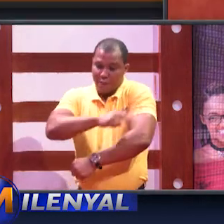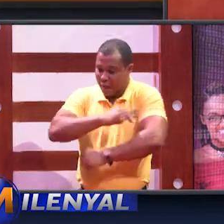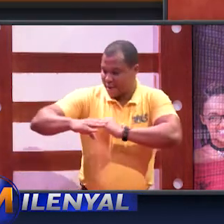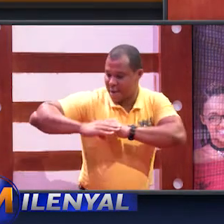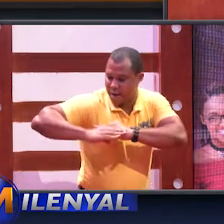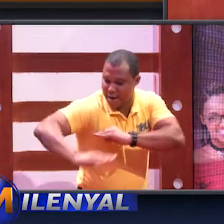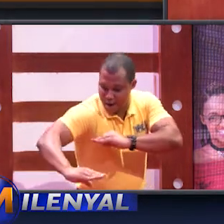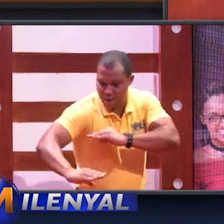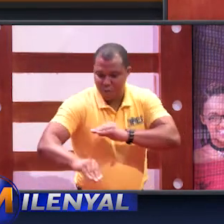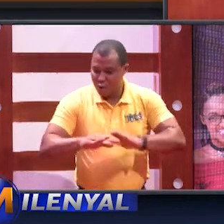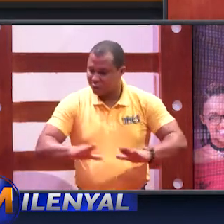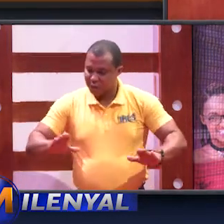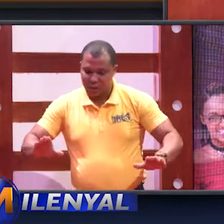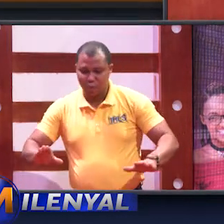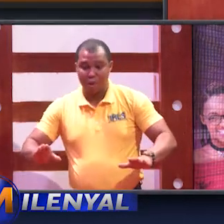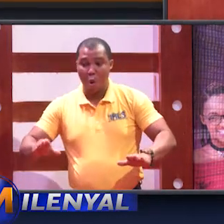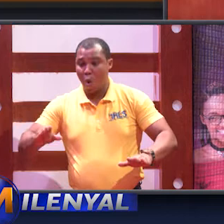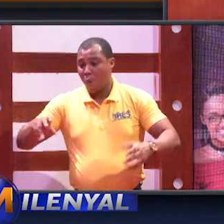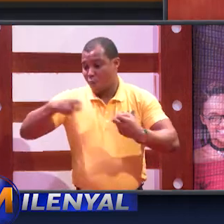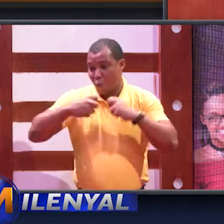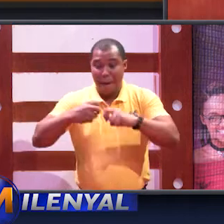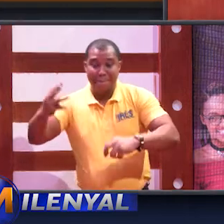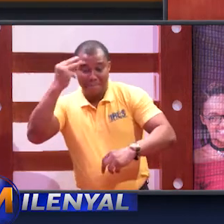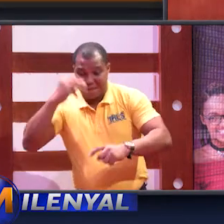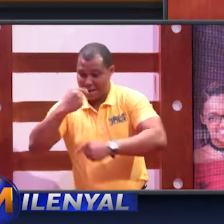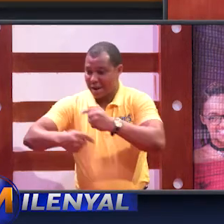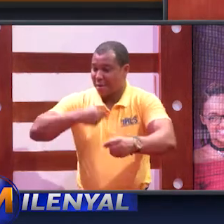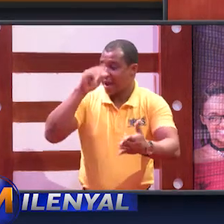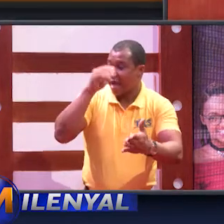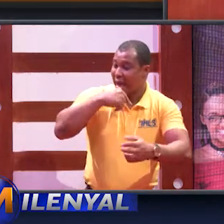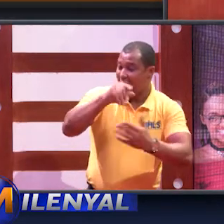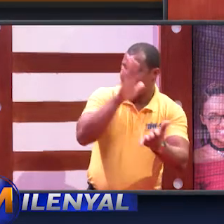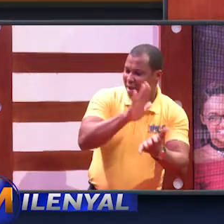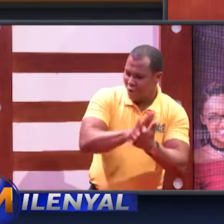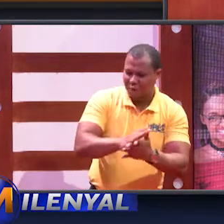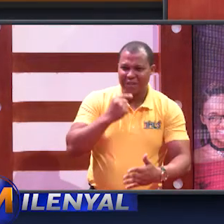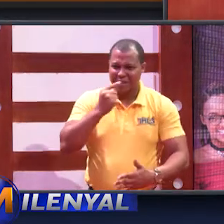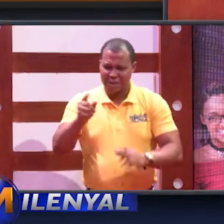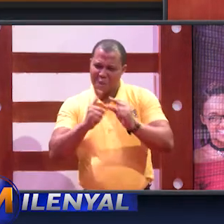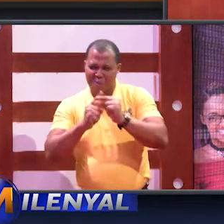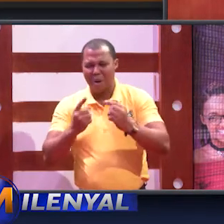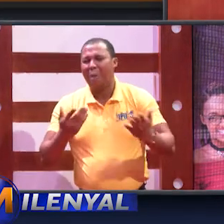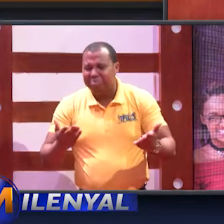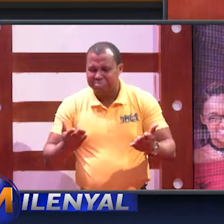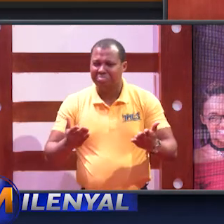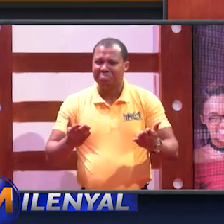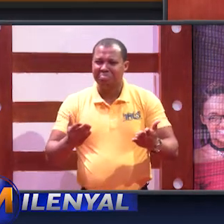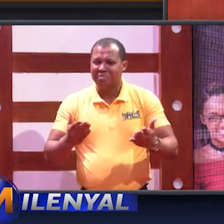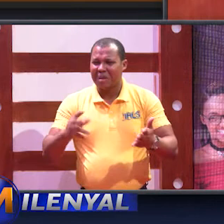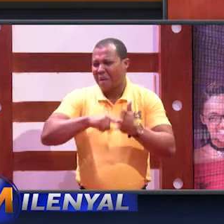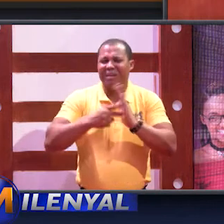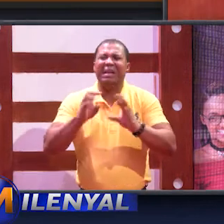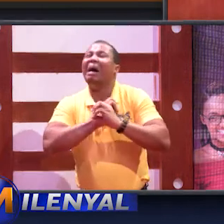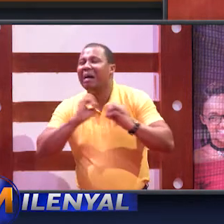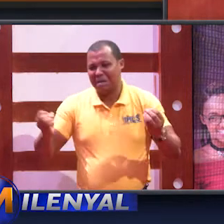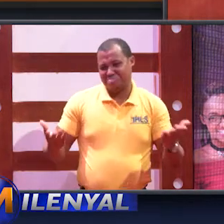accès, c'est lorsque un petit monde qui déficient intellectuel ca l'école, c'est ça qui est inclusion. Mais dis-moi comme ça son abstraction,